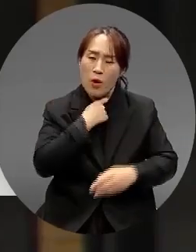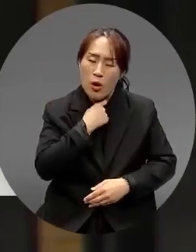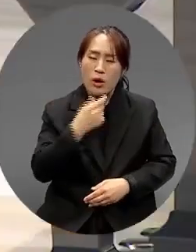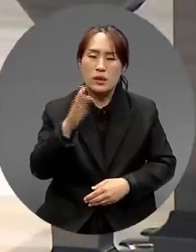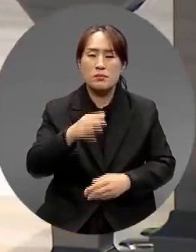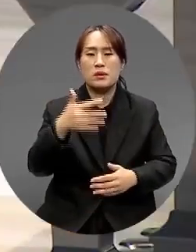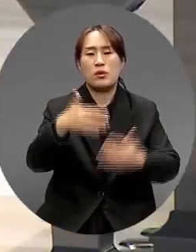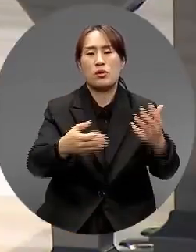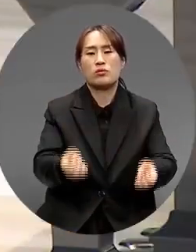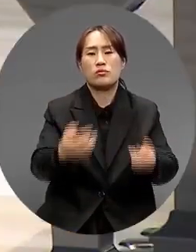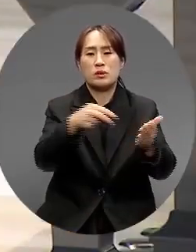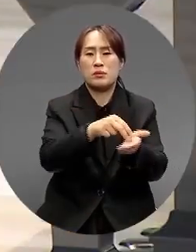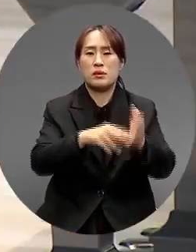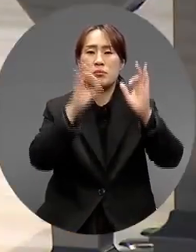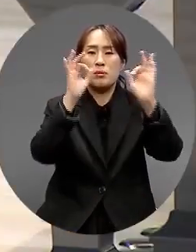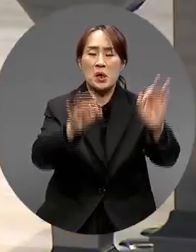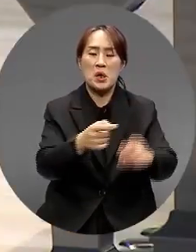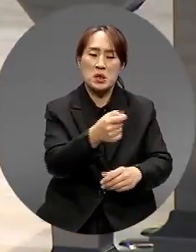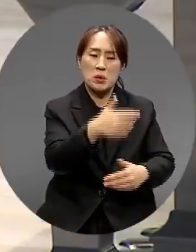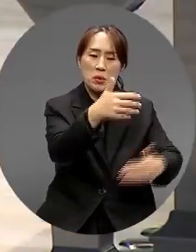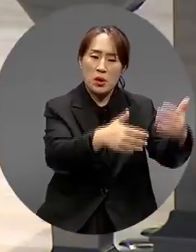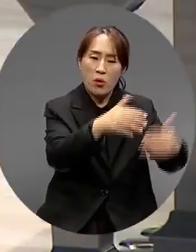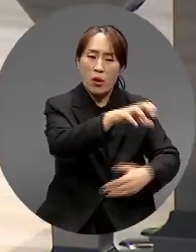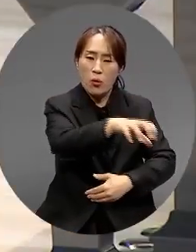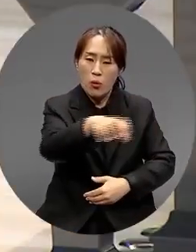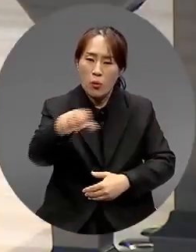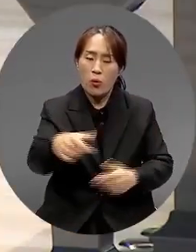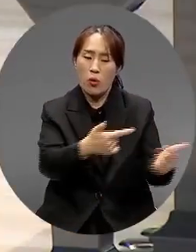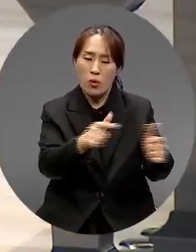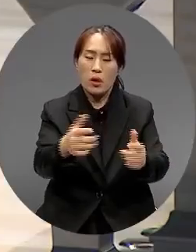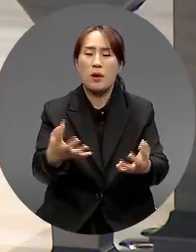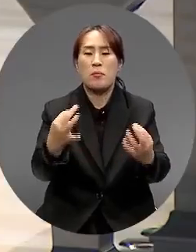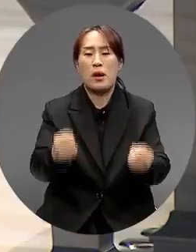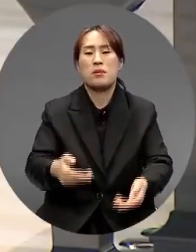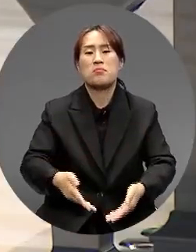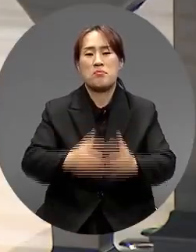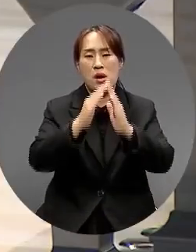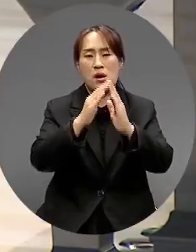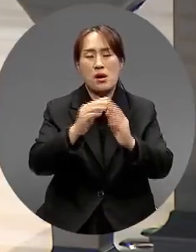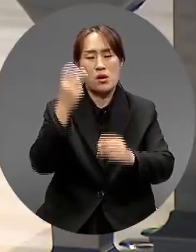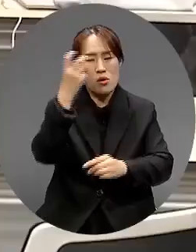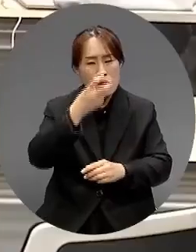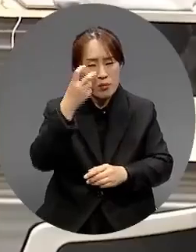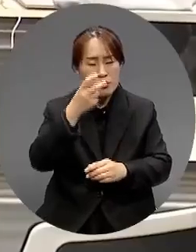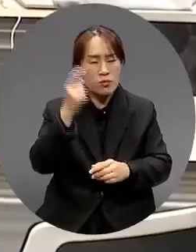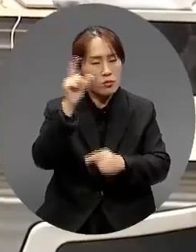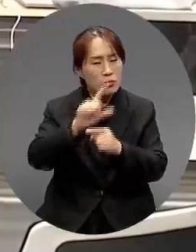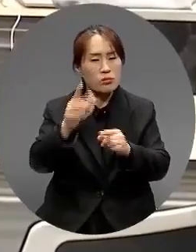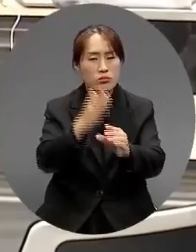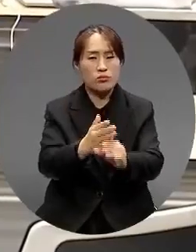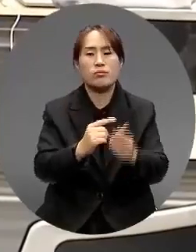영화제 등을 고려할 때 소규모 영화관을 여러 개 만드는 방안도 검토하고 있다고 말했습니다 어